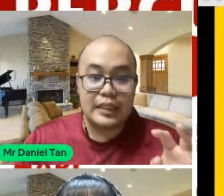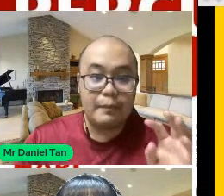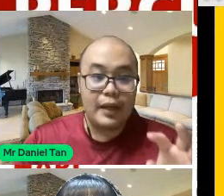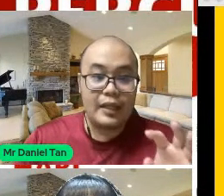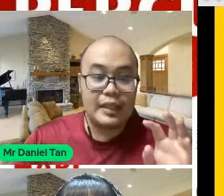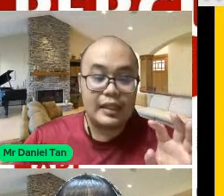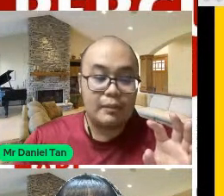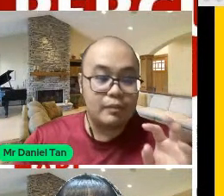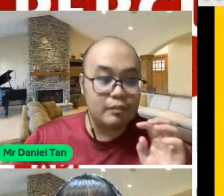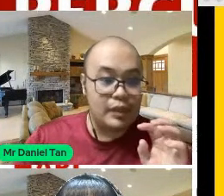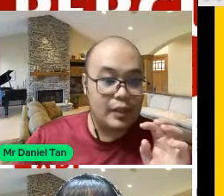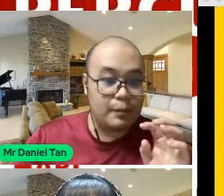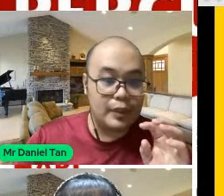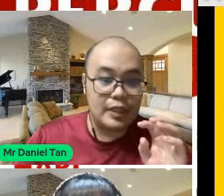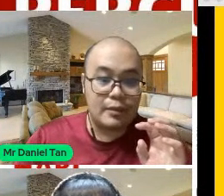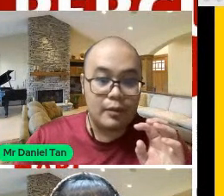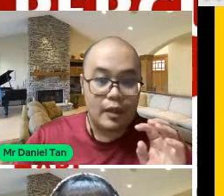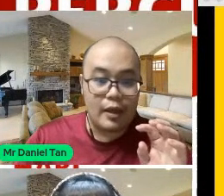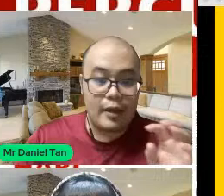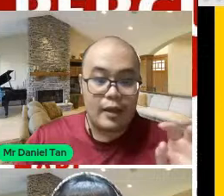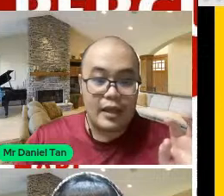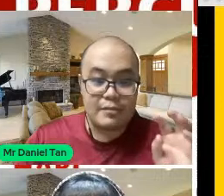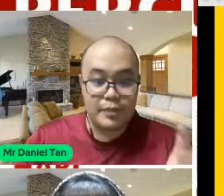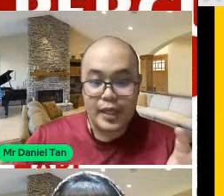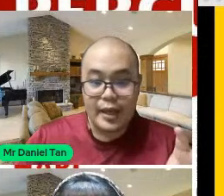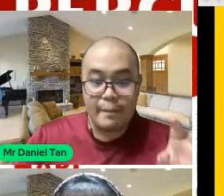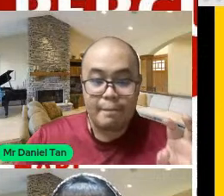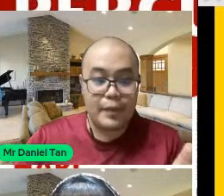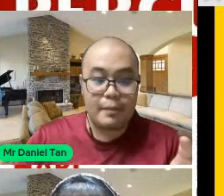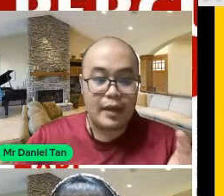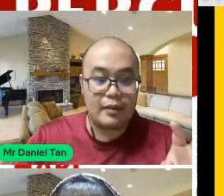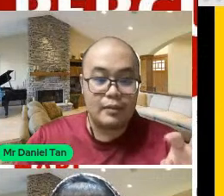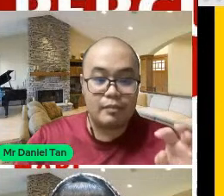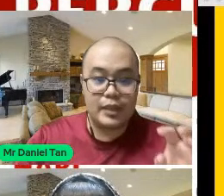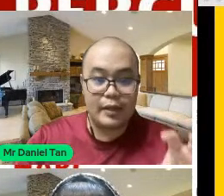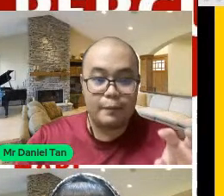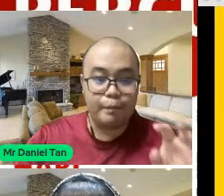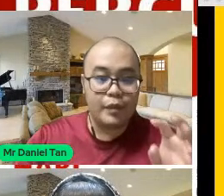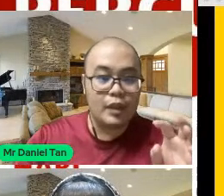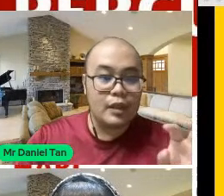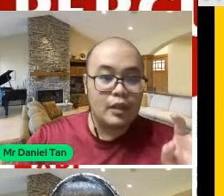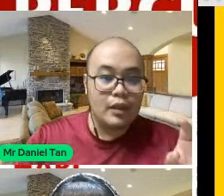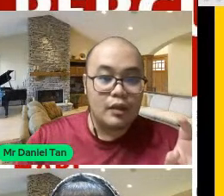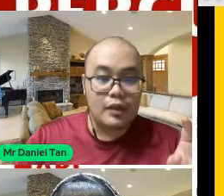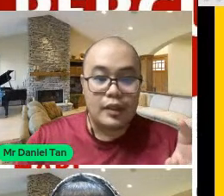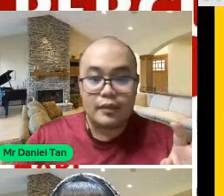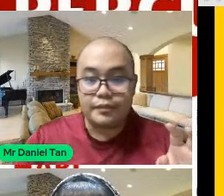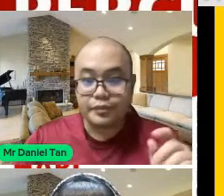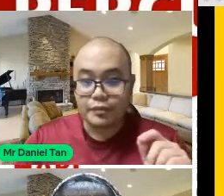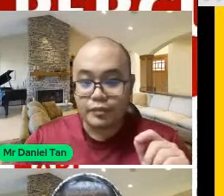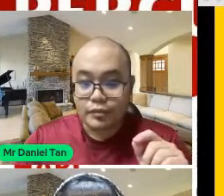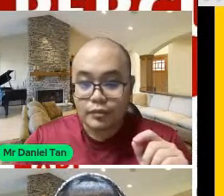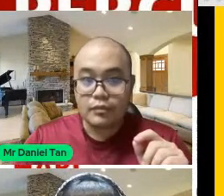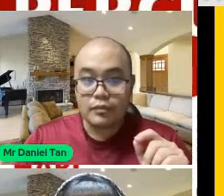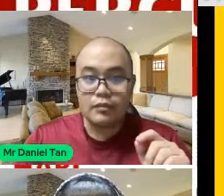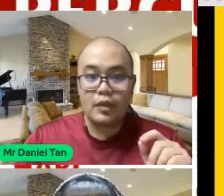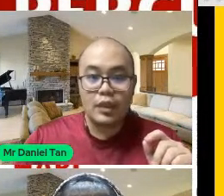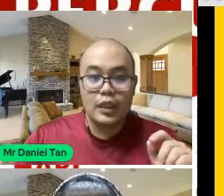keputusan yang baik dalam beliau punya Hai Pyar De Oke oke